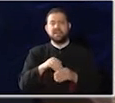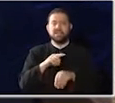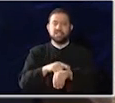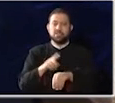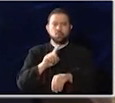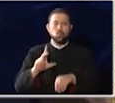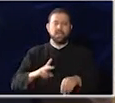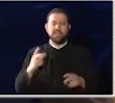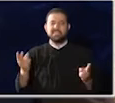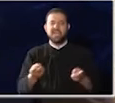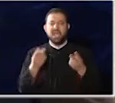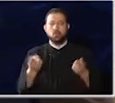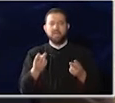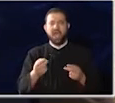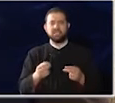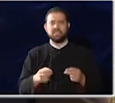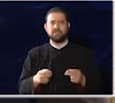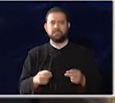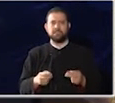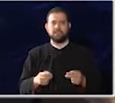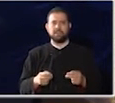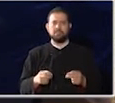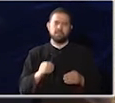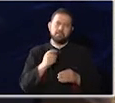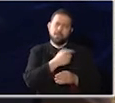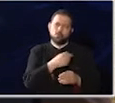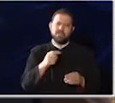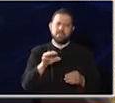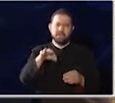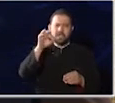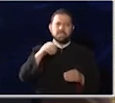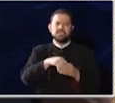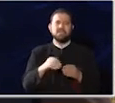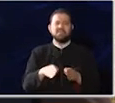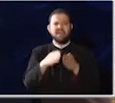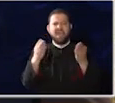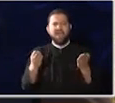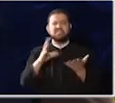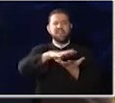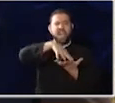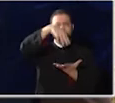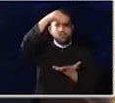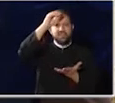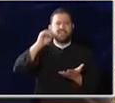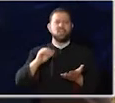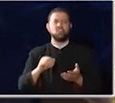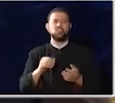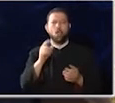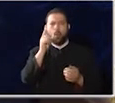este căutată. Mai există, putem găsi în literatură și în literatura duhovnicească persoane